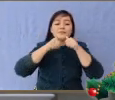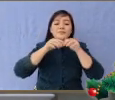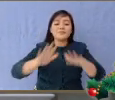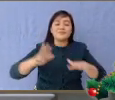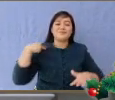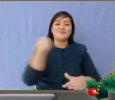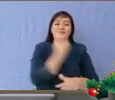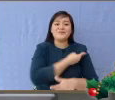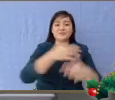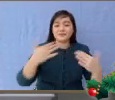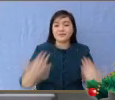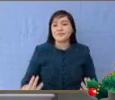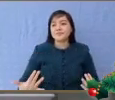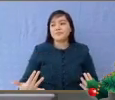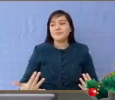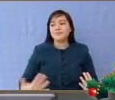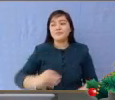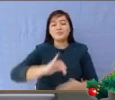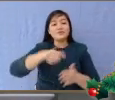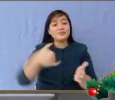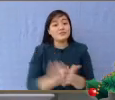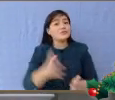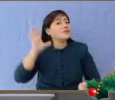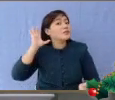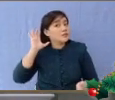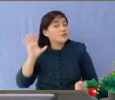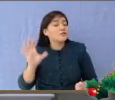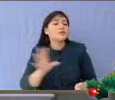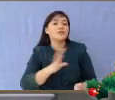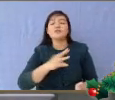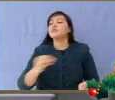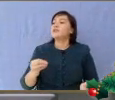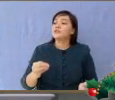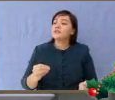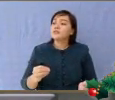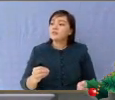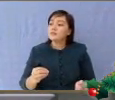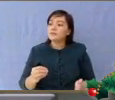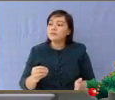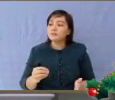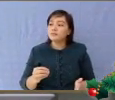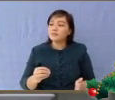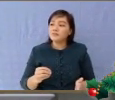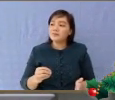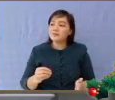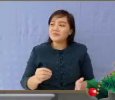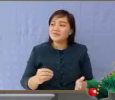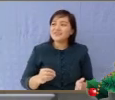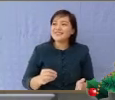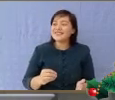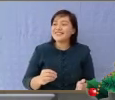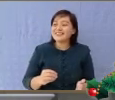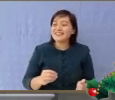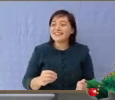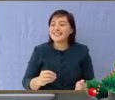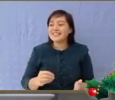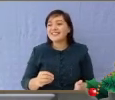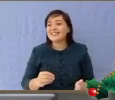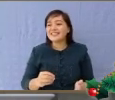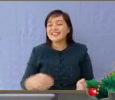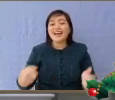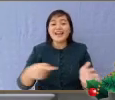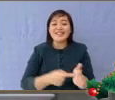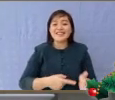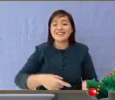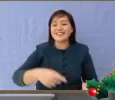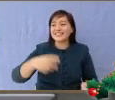maigi, maiksi lamang ito, saglit lamang po ito, kasi alam kong manunood pa kayo ng sine, pero saglit lamang po ito,